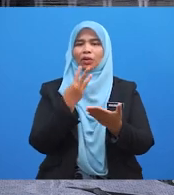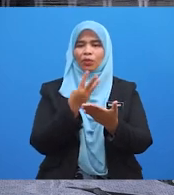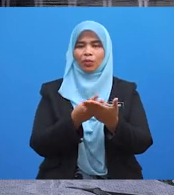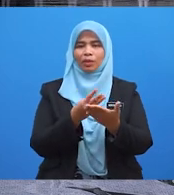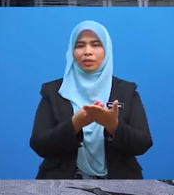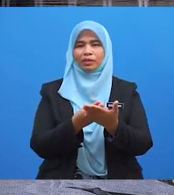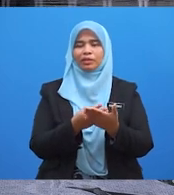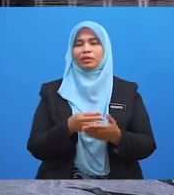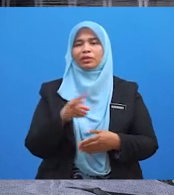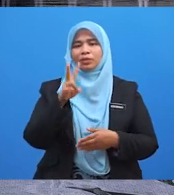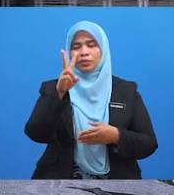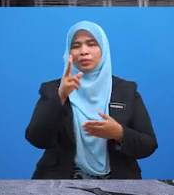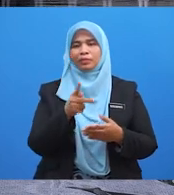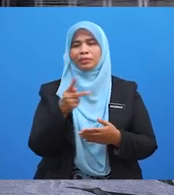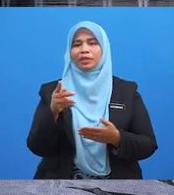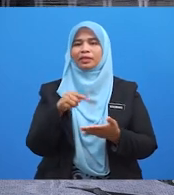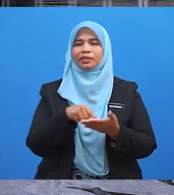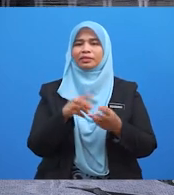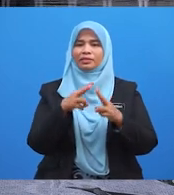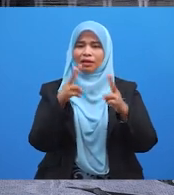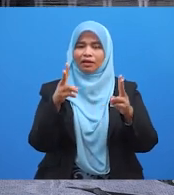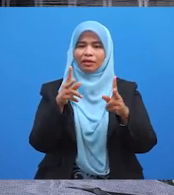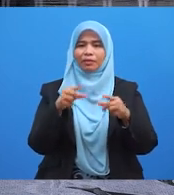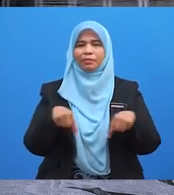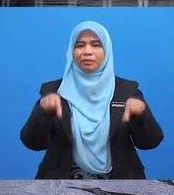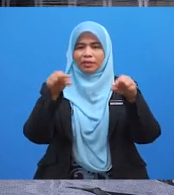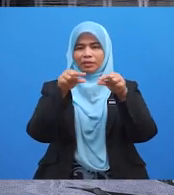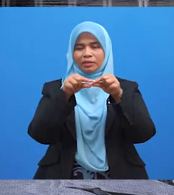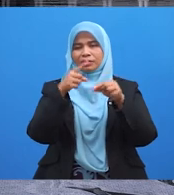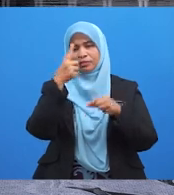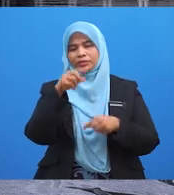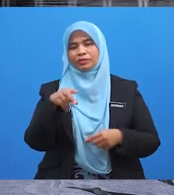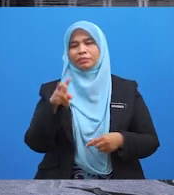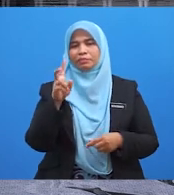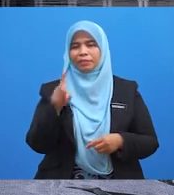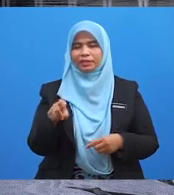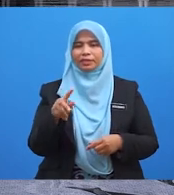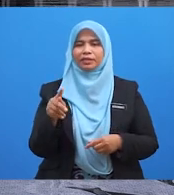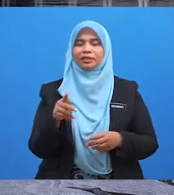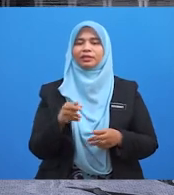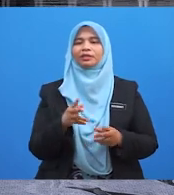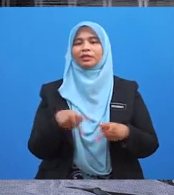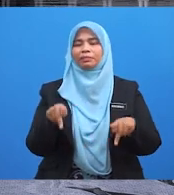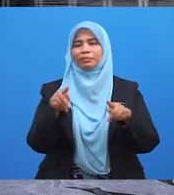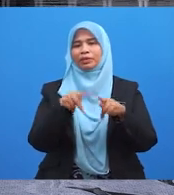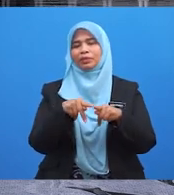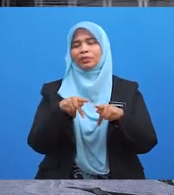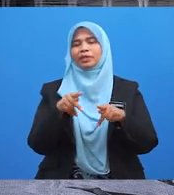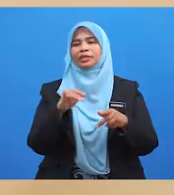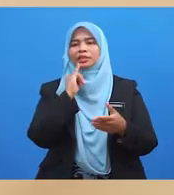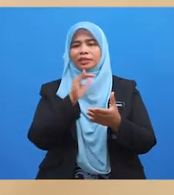ini sangat penting untuk memastikan keperluan isteri-isteri dan anak-anak